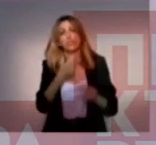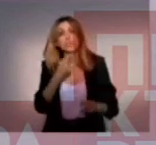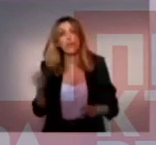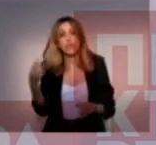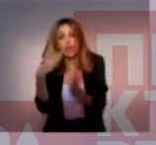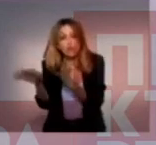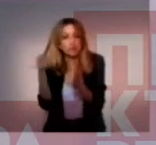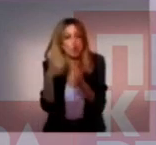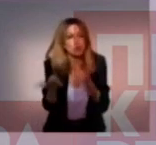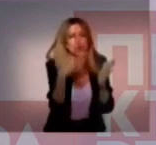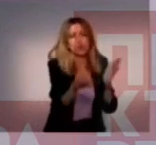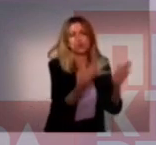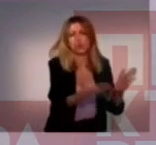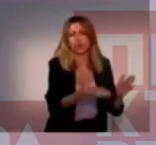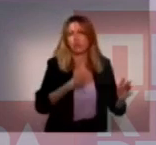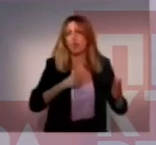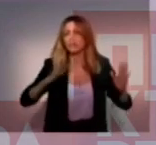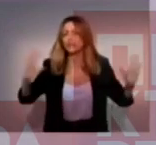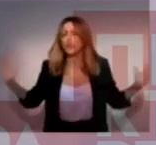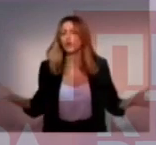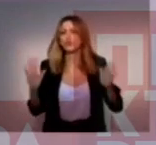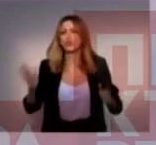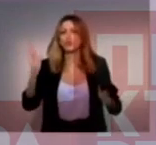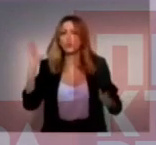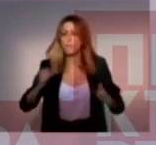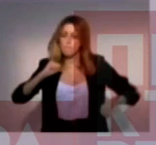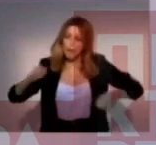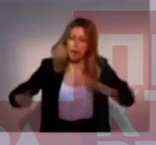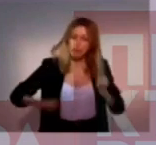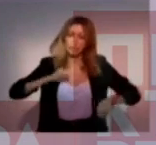προσωρινά σε πρώτη φάση και φυσικά μόνιμα στη συνέχεια και θα